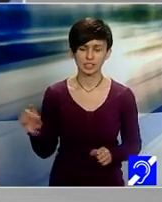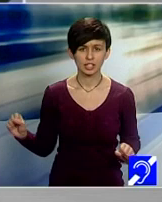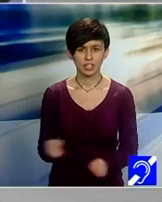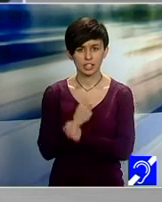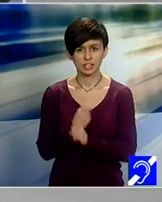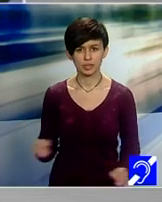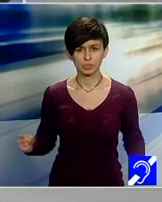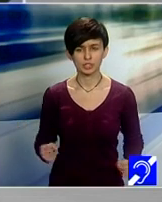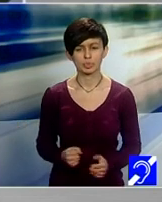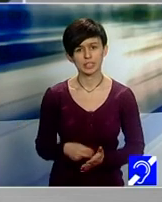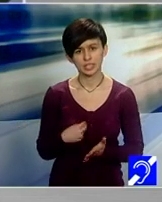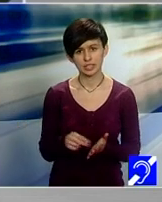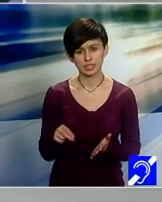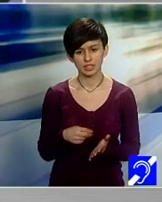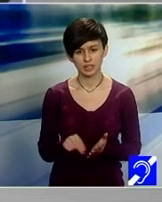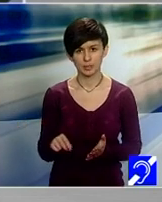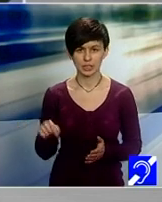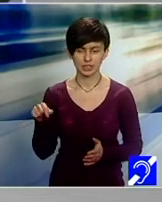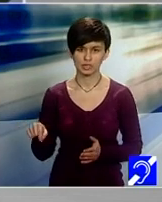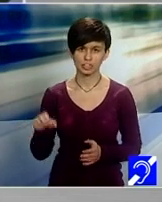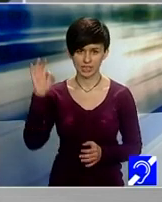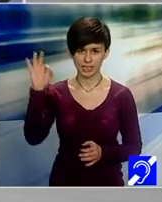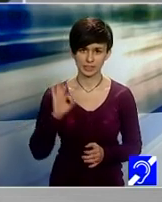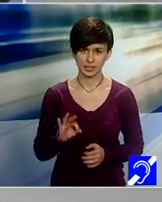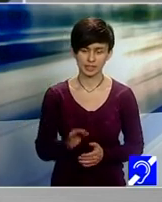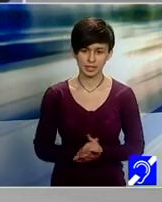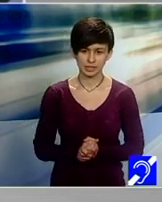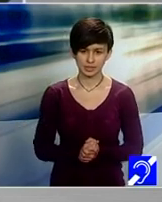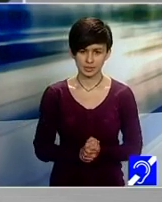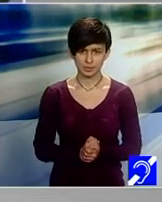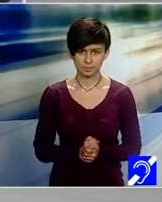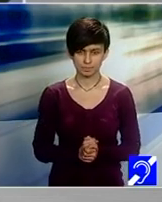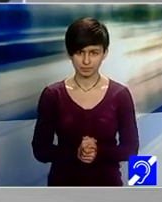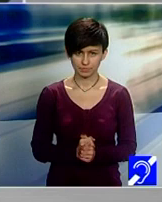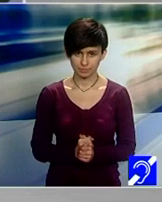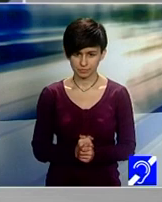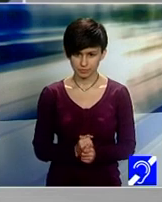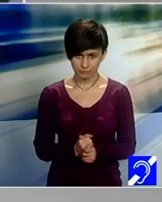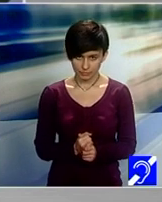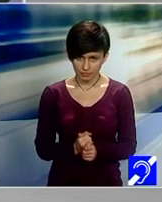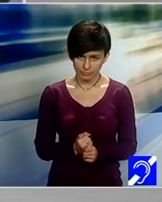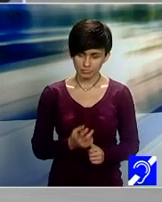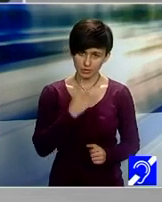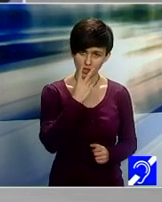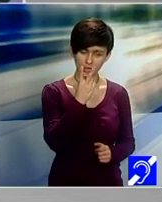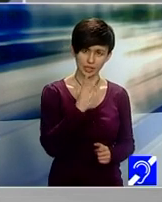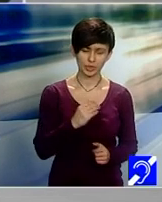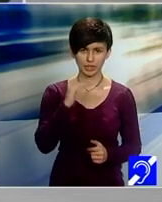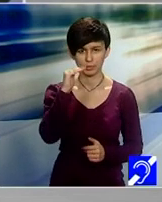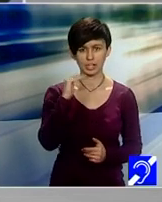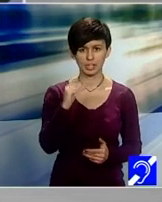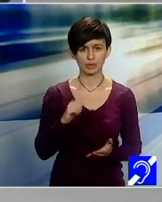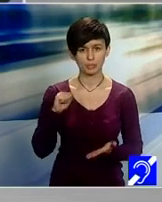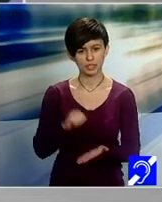a achita aceste rate. Bun, când ajungem în cuprinsul legii, la motive,